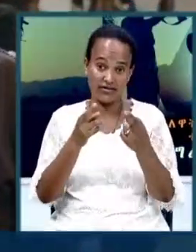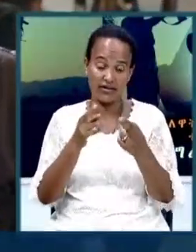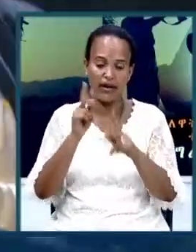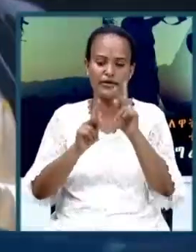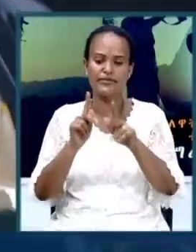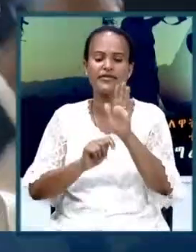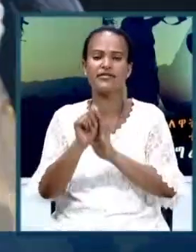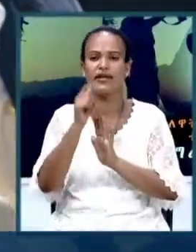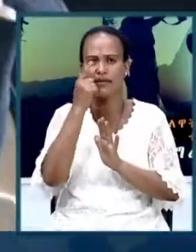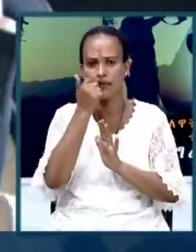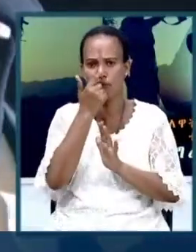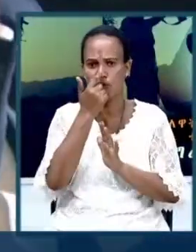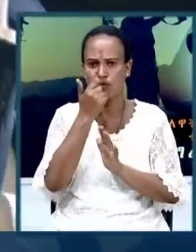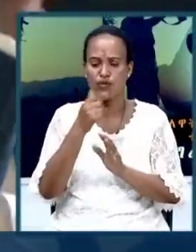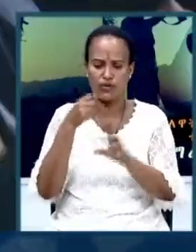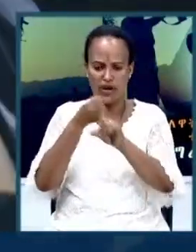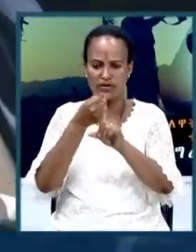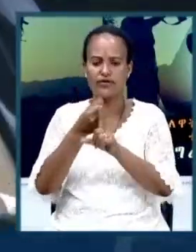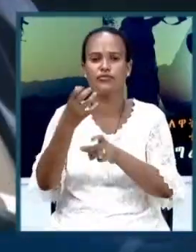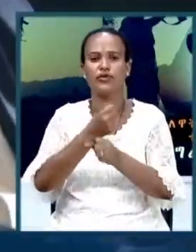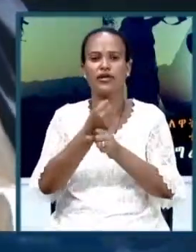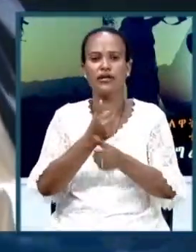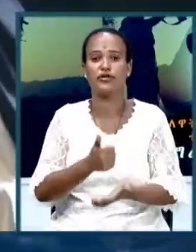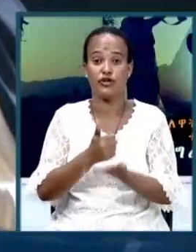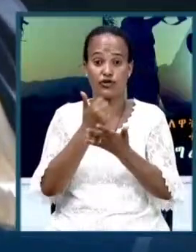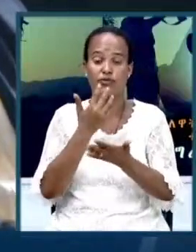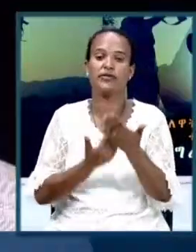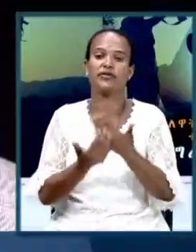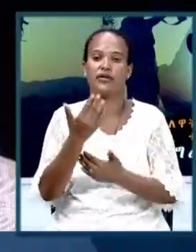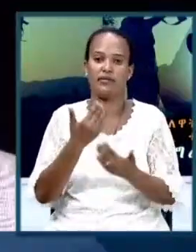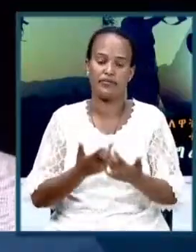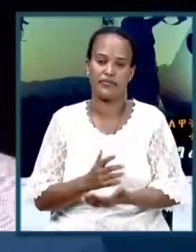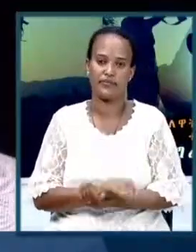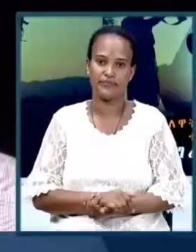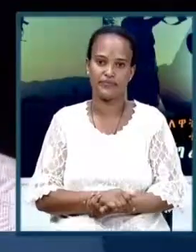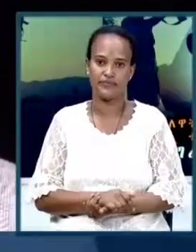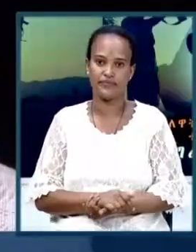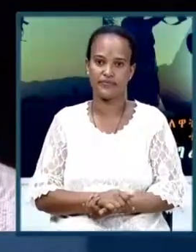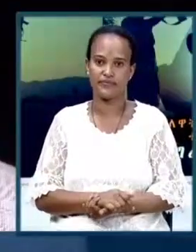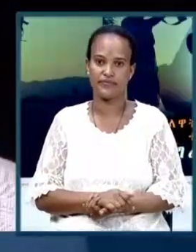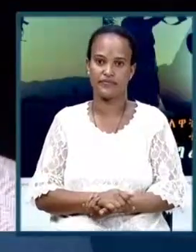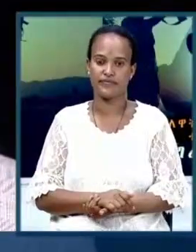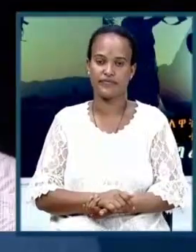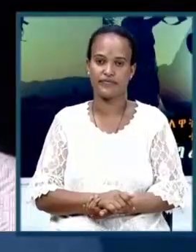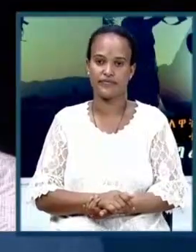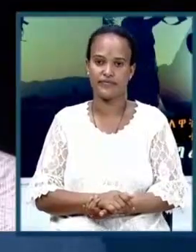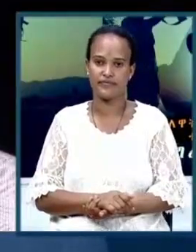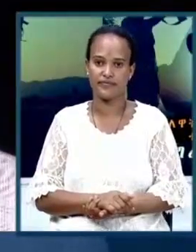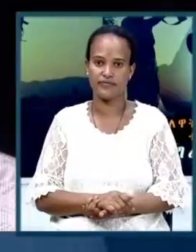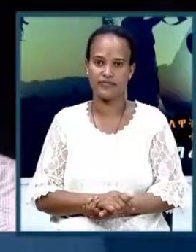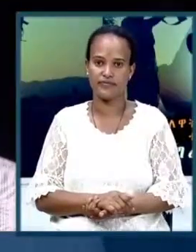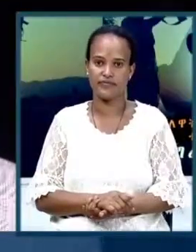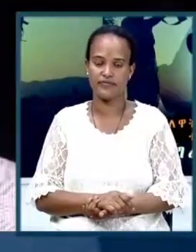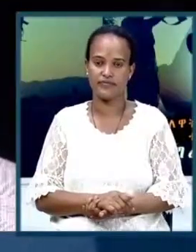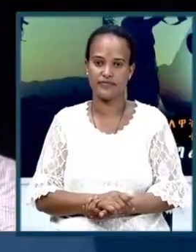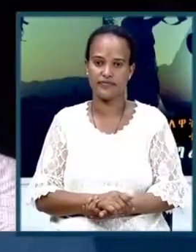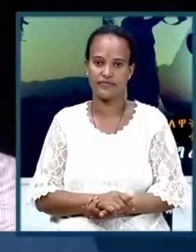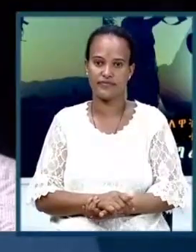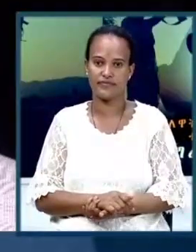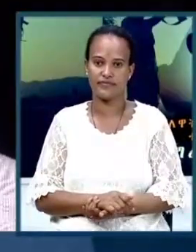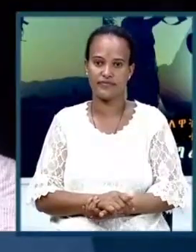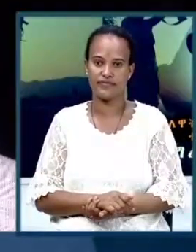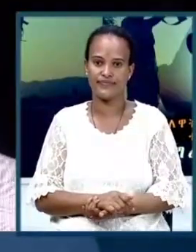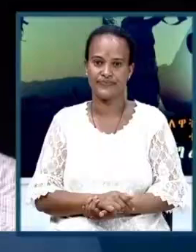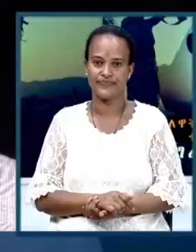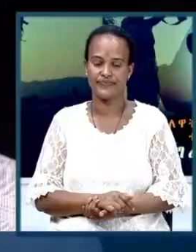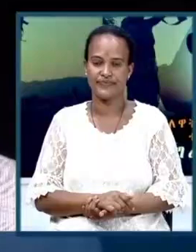ትግራይ ተመክሮ ቃልሲ ንምውሳድ ከም ዝሕግዞም ድማ ተዛሪቦም ኣፈራ ኣገቲ ኣፈራ ክልል ሂላይሉ ቲተሊጋ